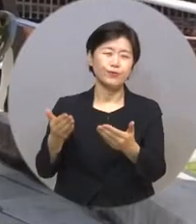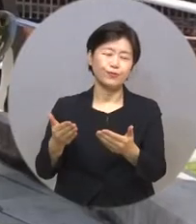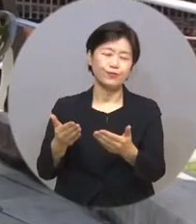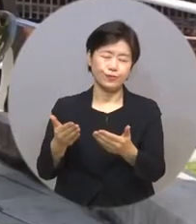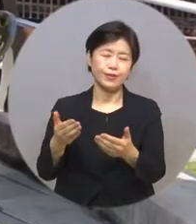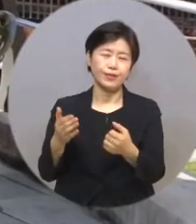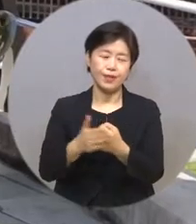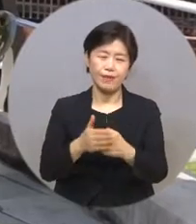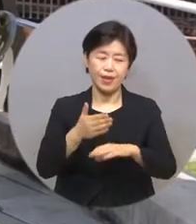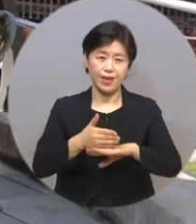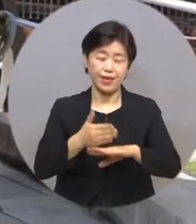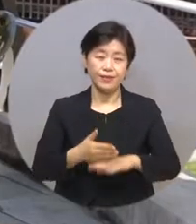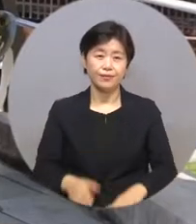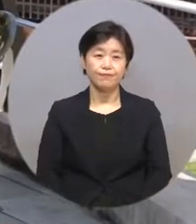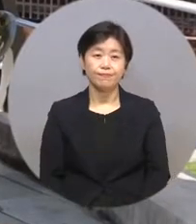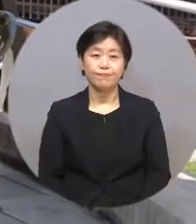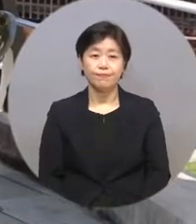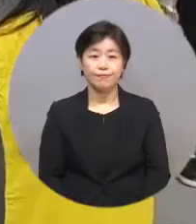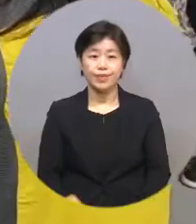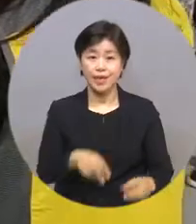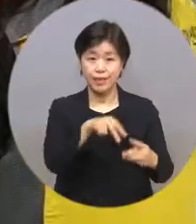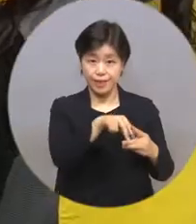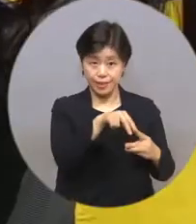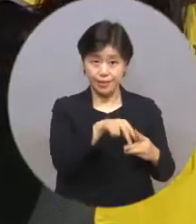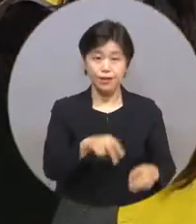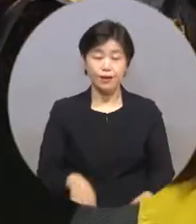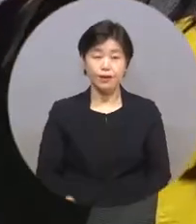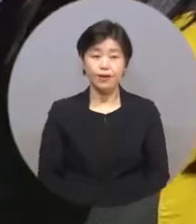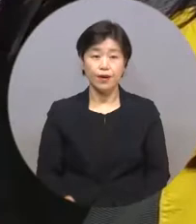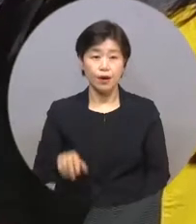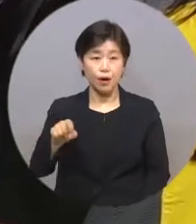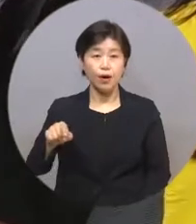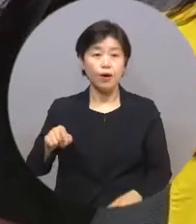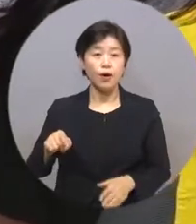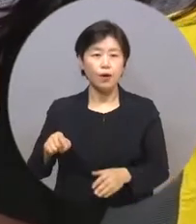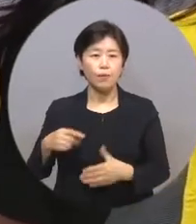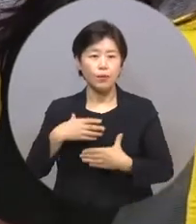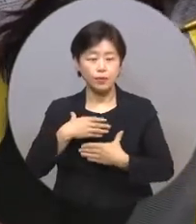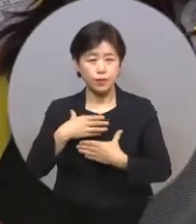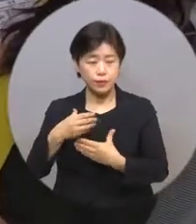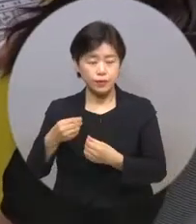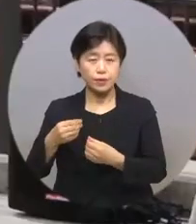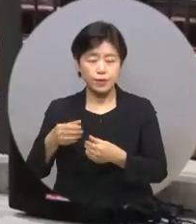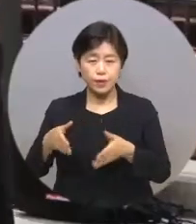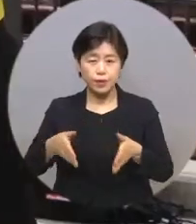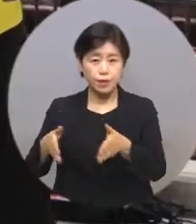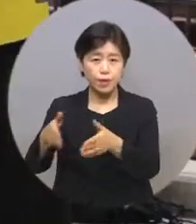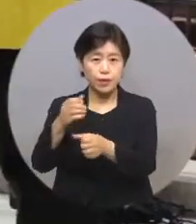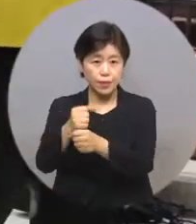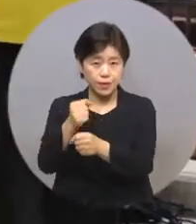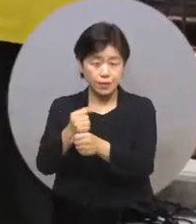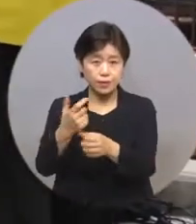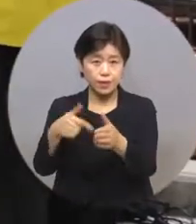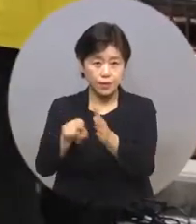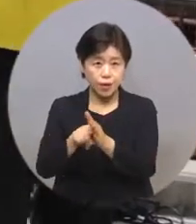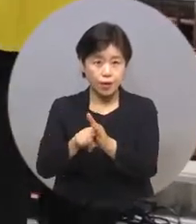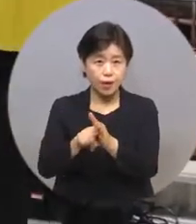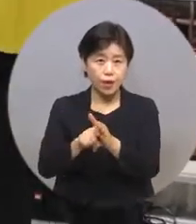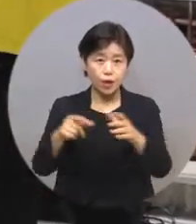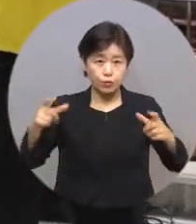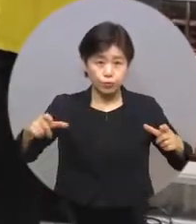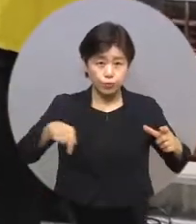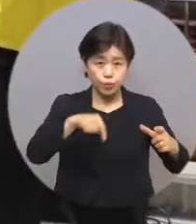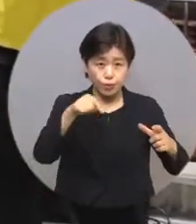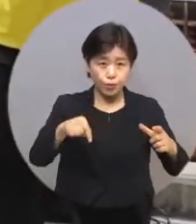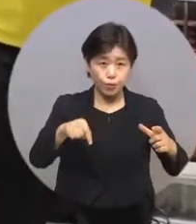순천장애인 자립생활센터는 발달장애인 친화걸이 조성을 위한 연대단체를 결성하고 순천에 전 지역을 대상으로